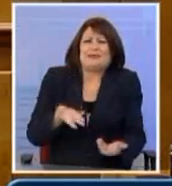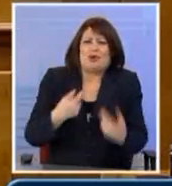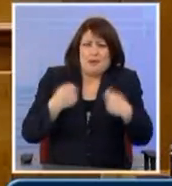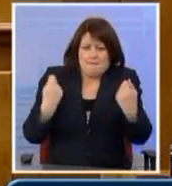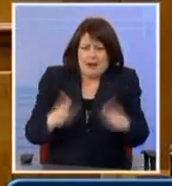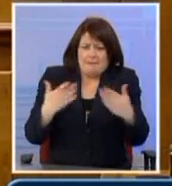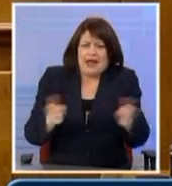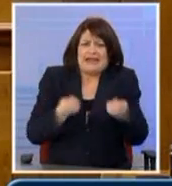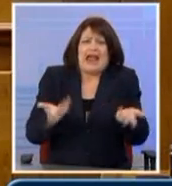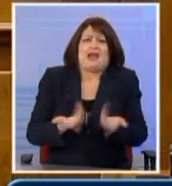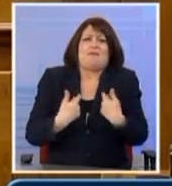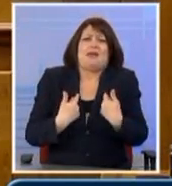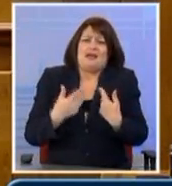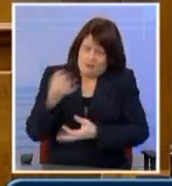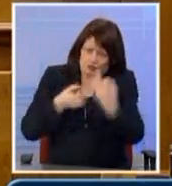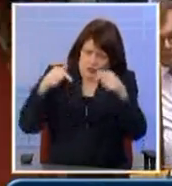κάνει?